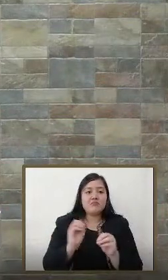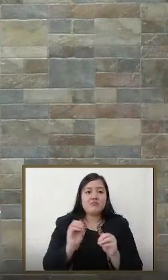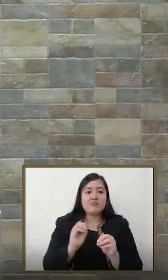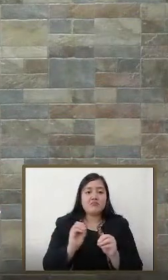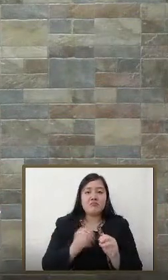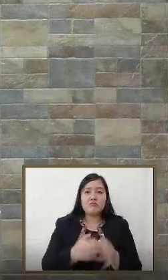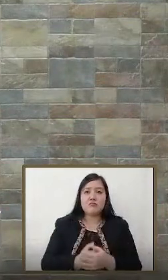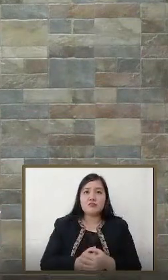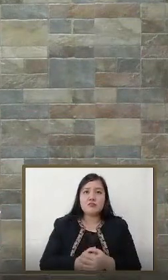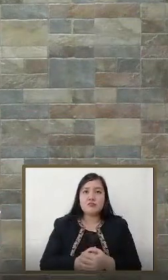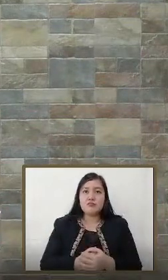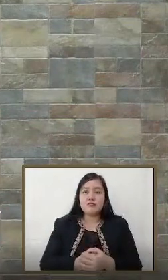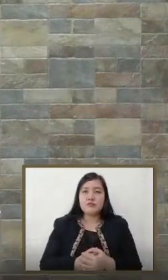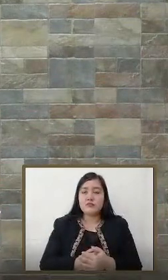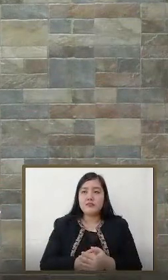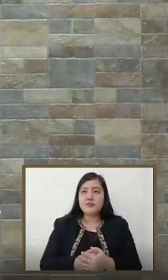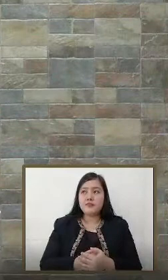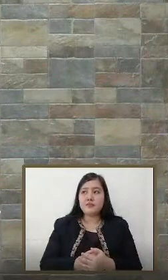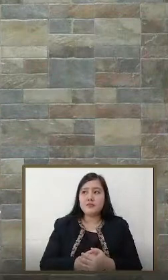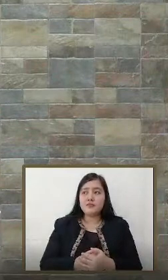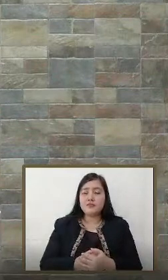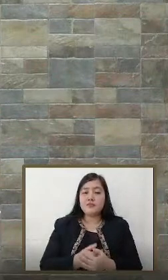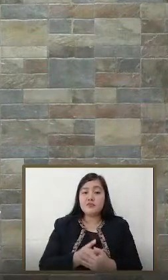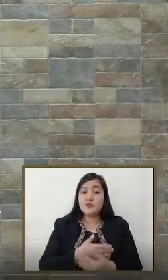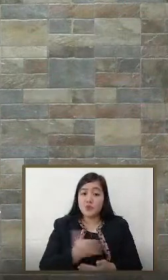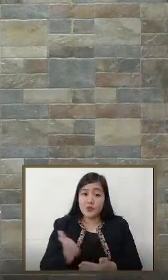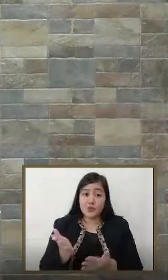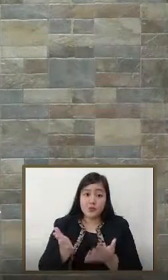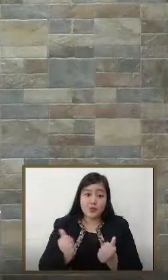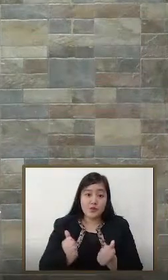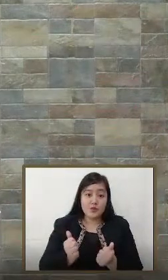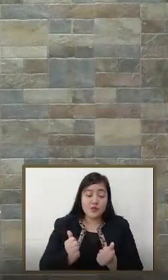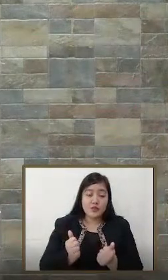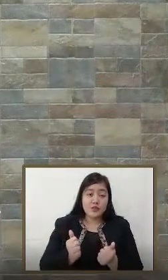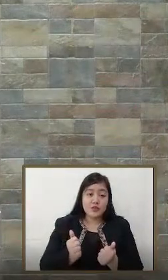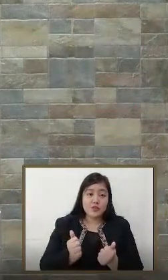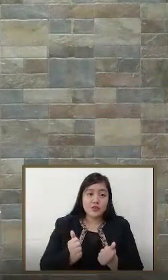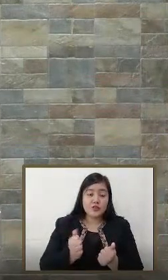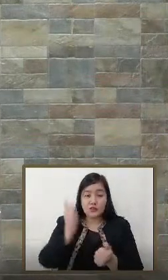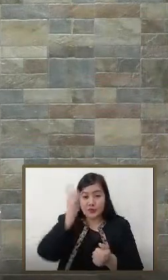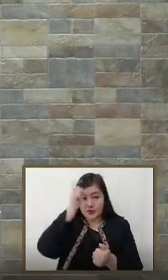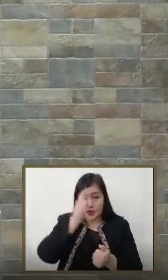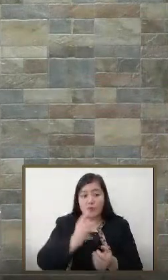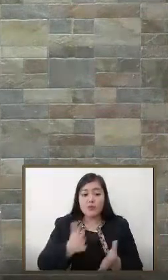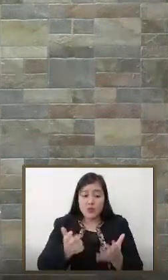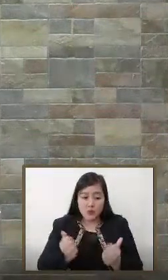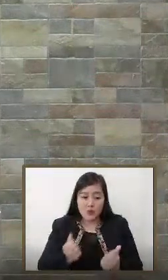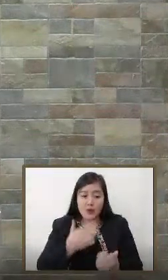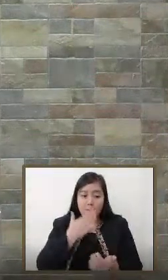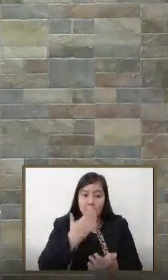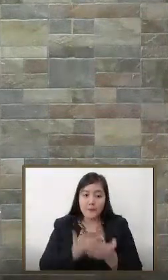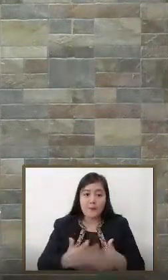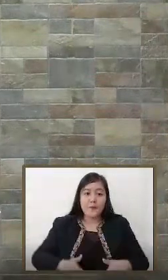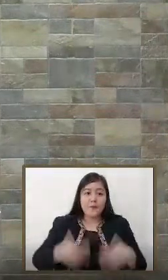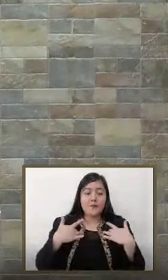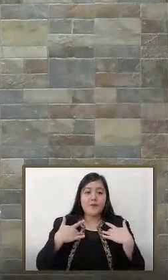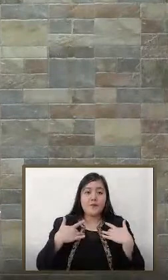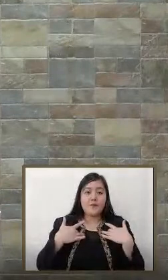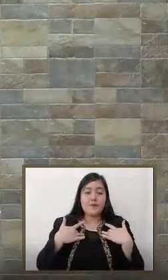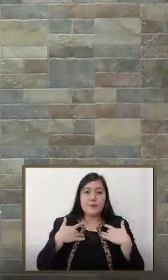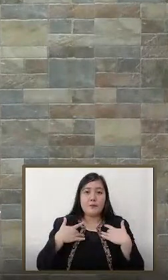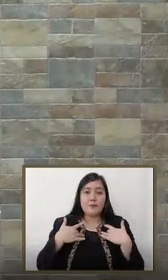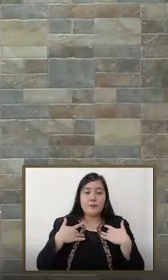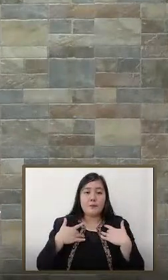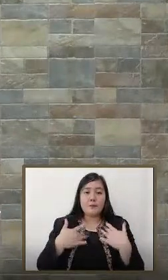Kapatid, gusto mo ng wisdom? Ha? Gusto mo maging maayos ang buhay natin? Gusto natin